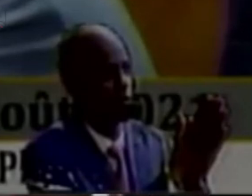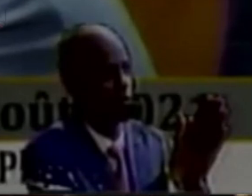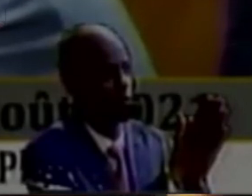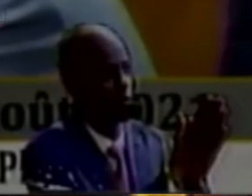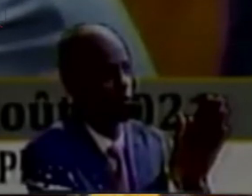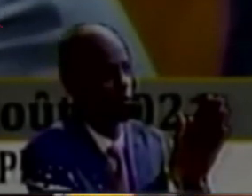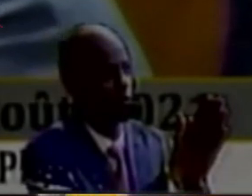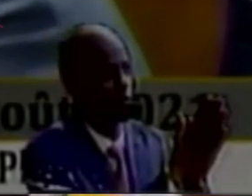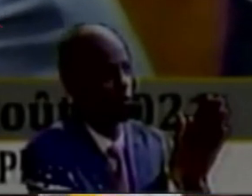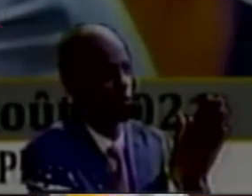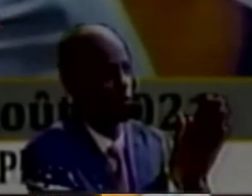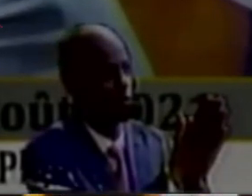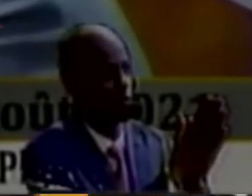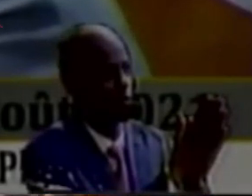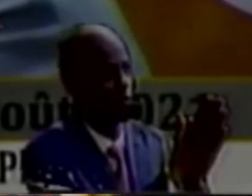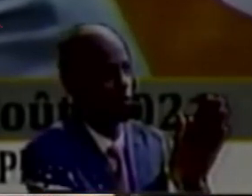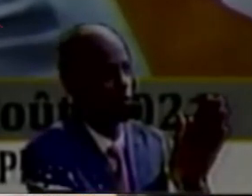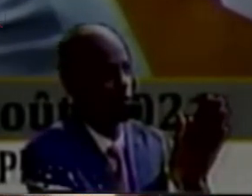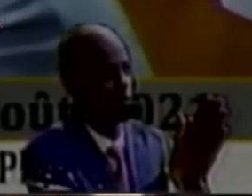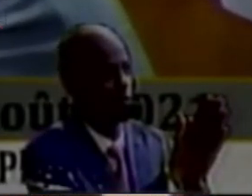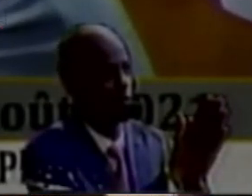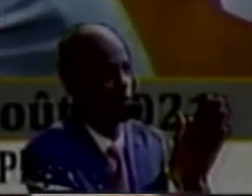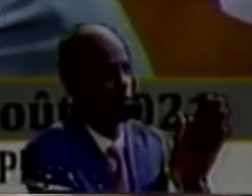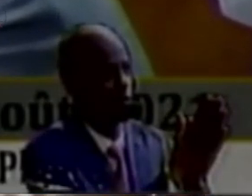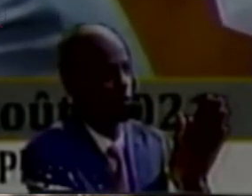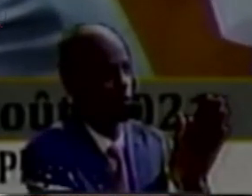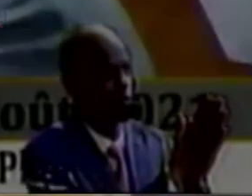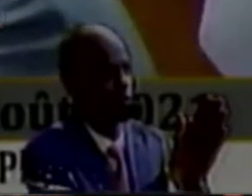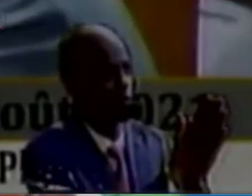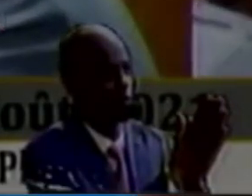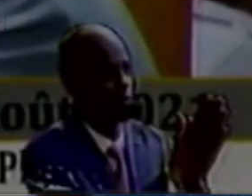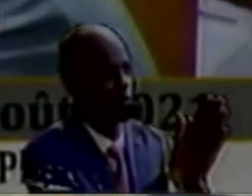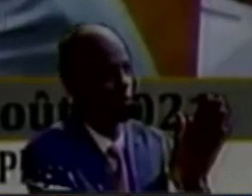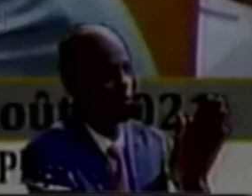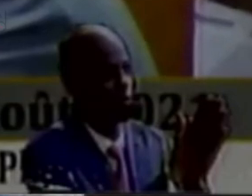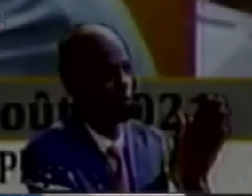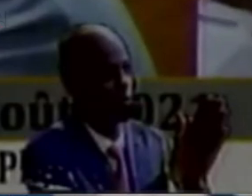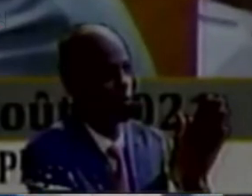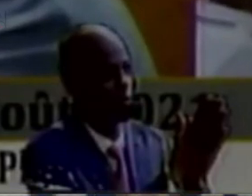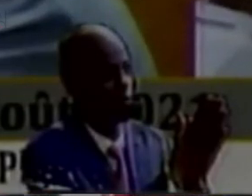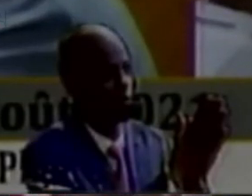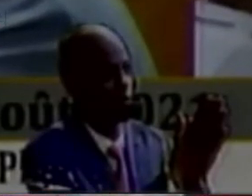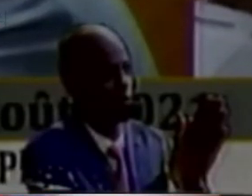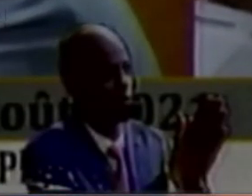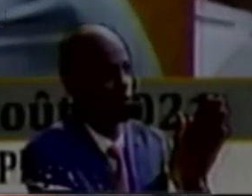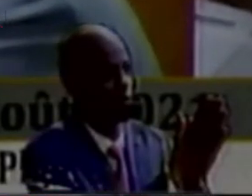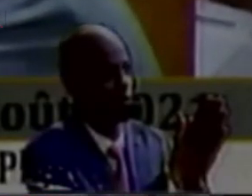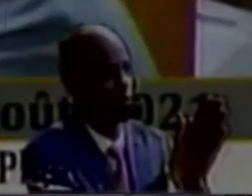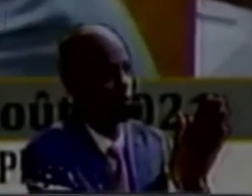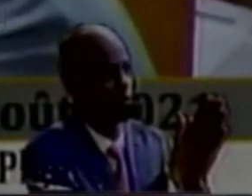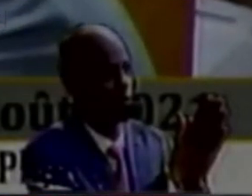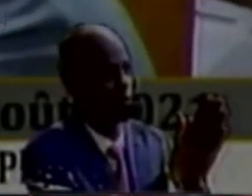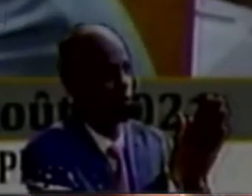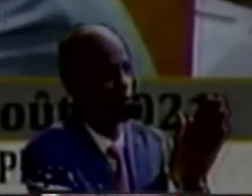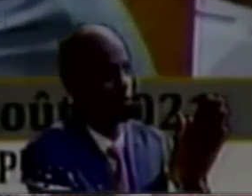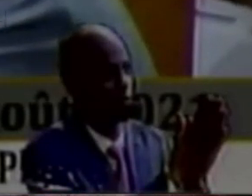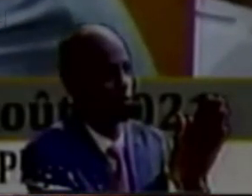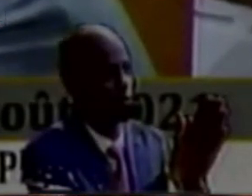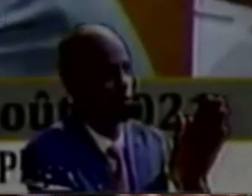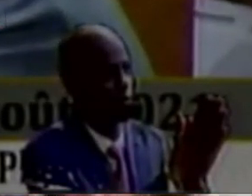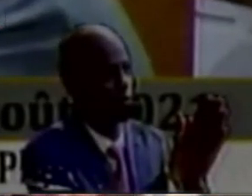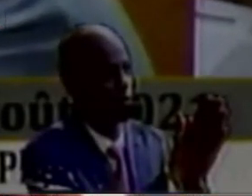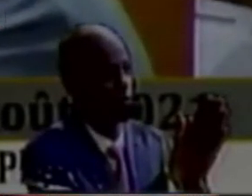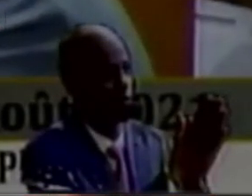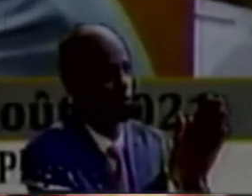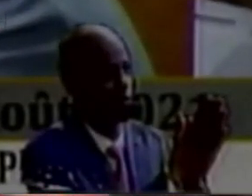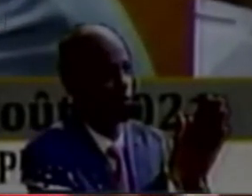Alors que la réouverture des classes devrait se faire dans une quinzaine de jours. Avec plus de 2000